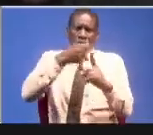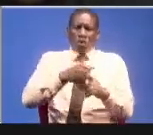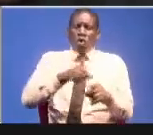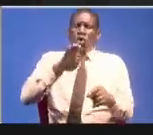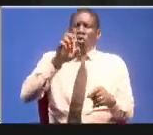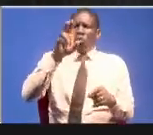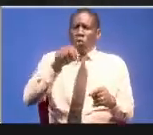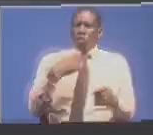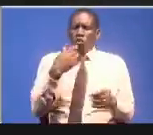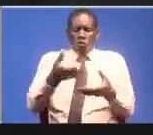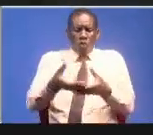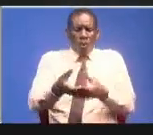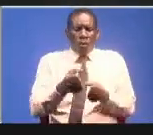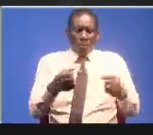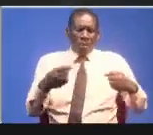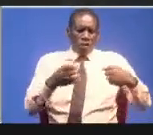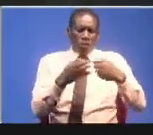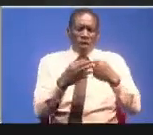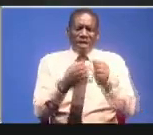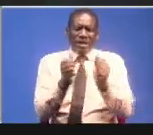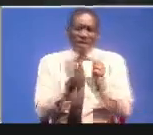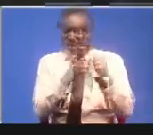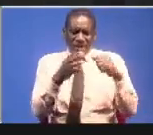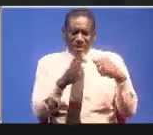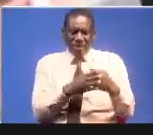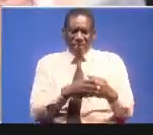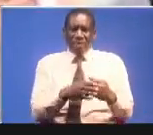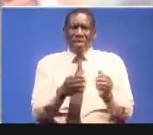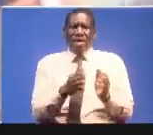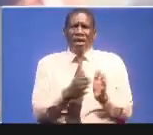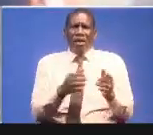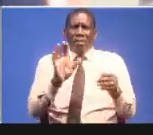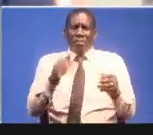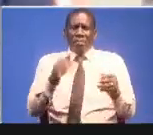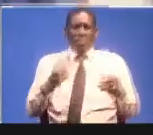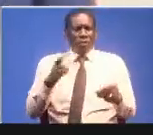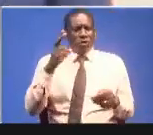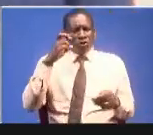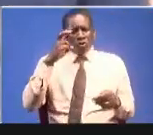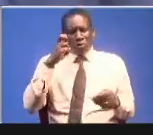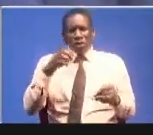Misheni Njagi waliotekwa nyara Agosti tarehe 19 na watu